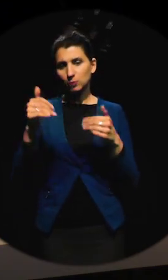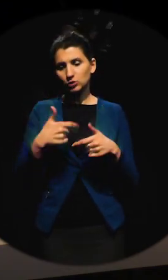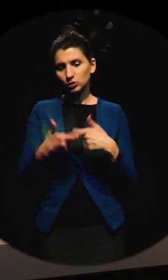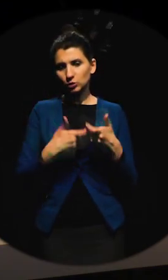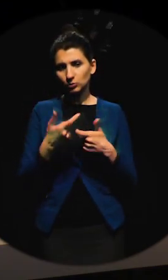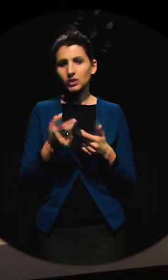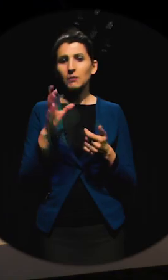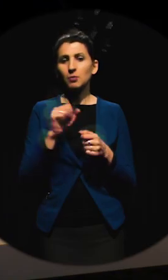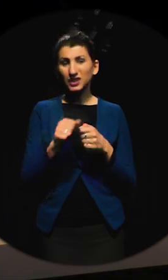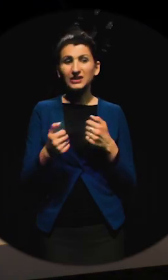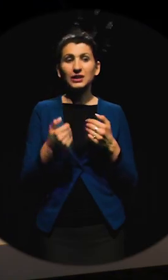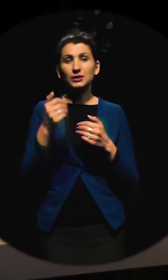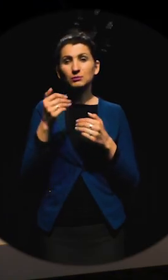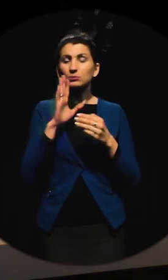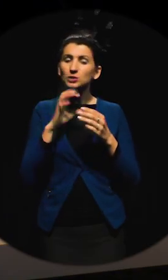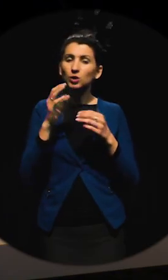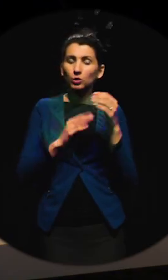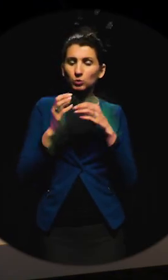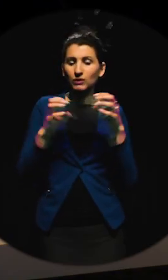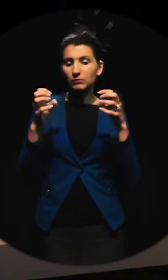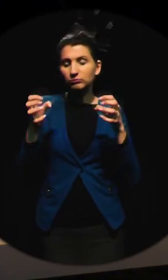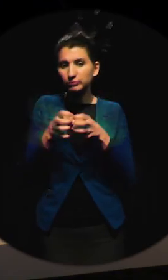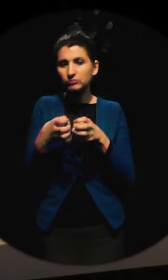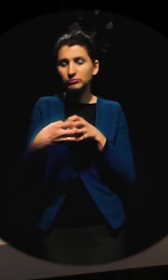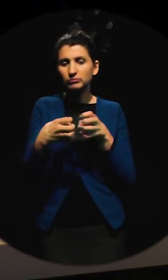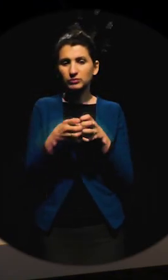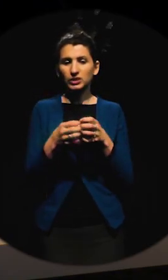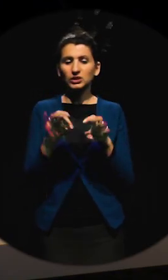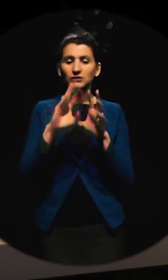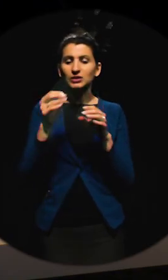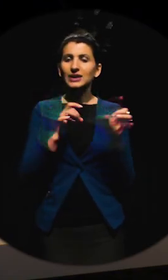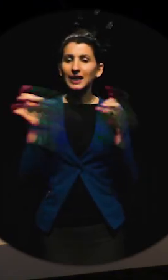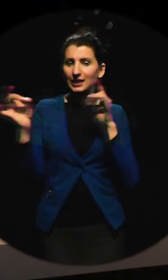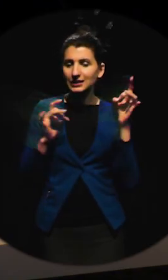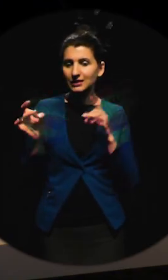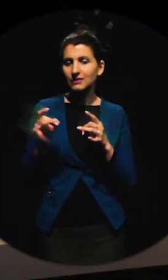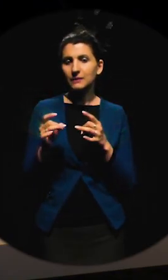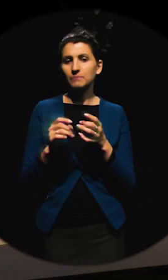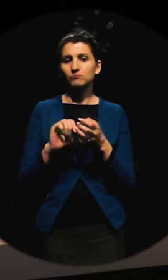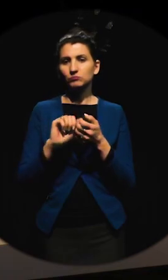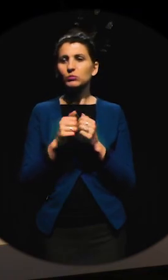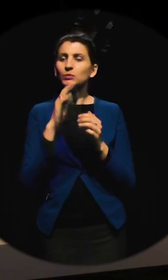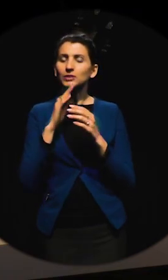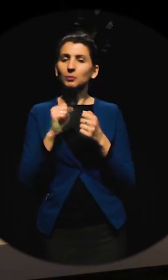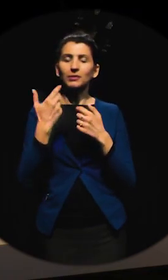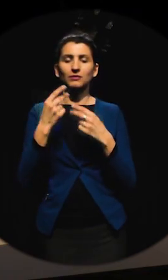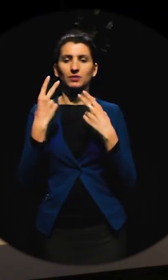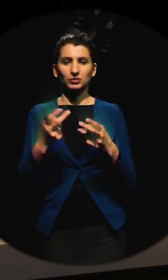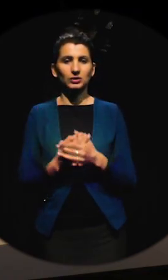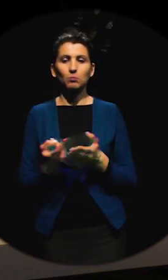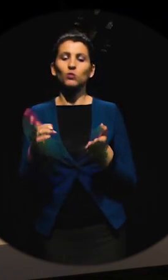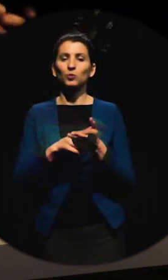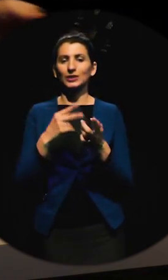bo ona jest tak zbudowana też, że takie gesty nabierają podwójnego znaczenia.